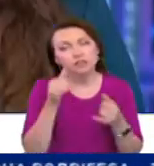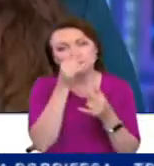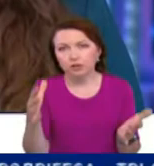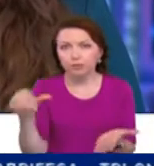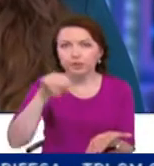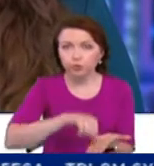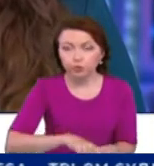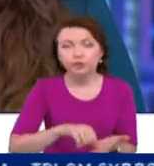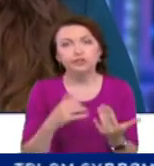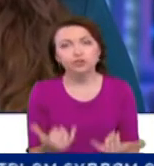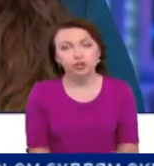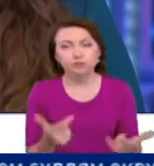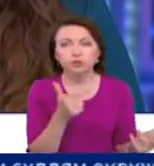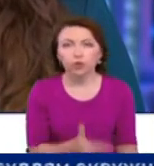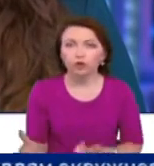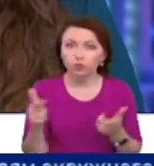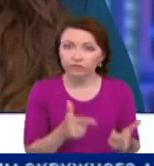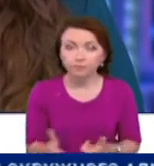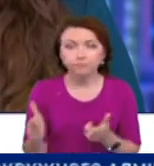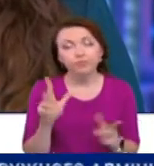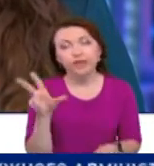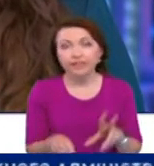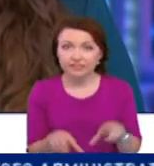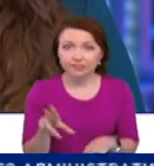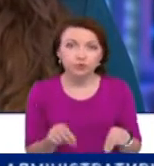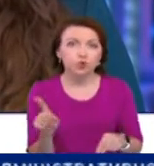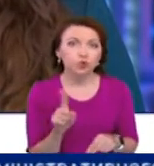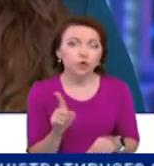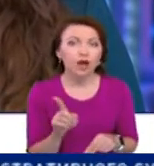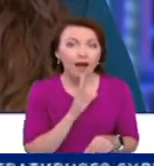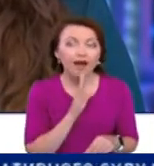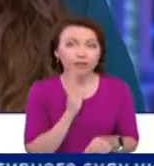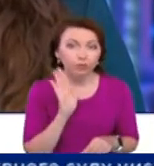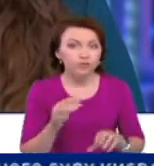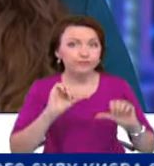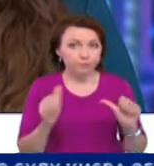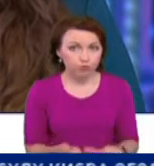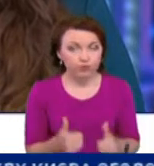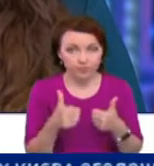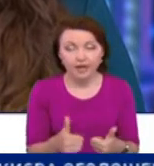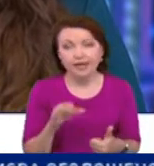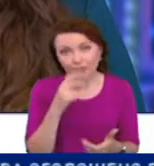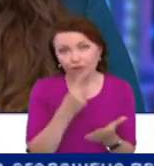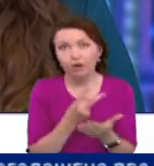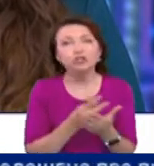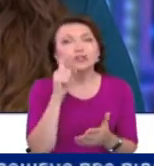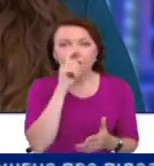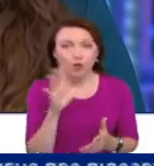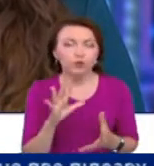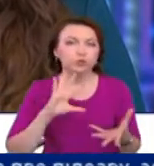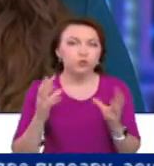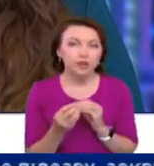участие. Сейчас мы ее готовим, надеемся, что она будет в форме и покажет неплохой